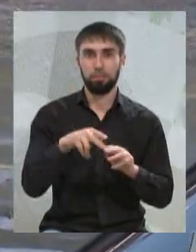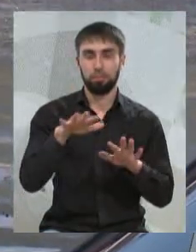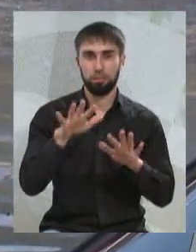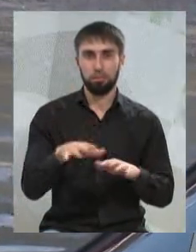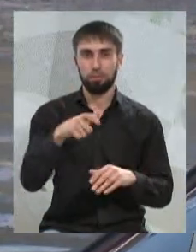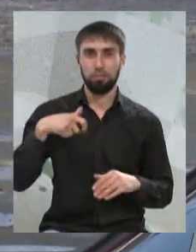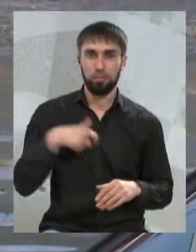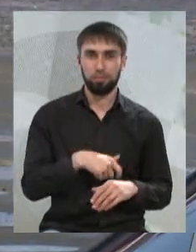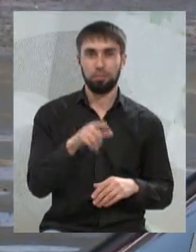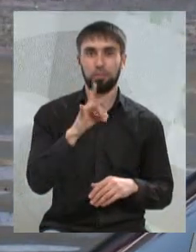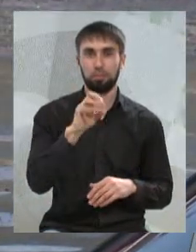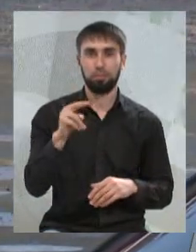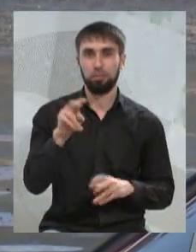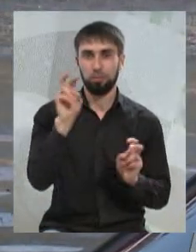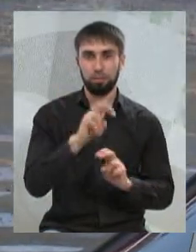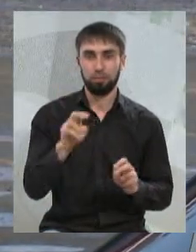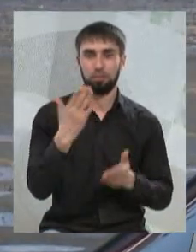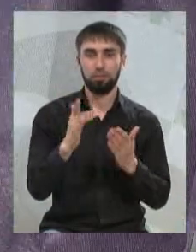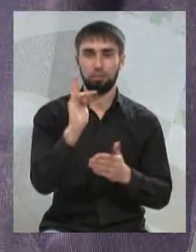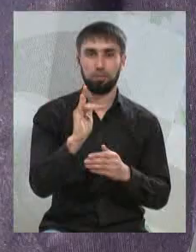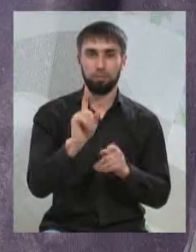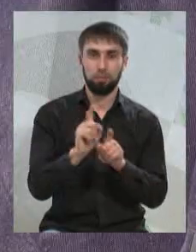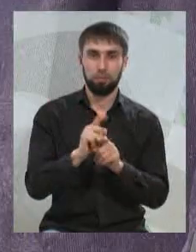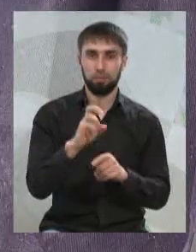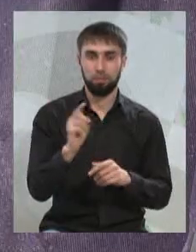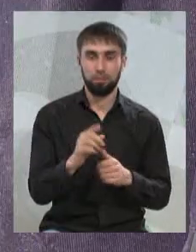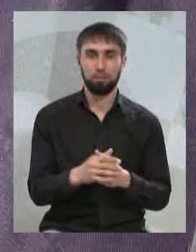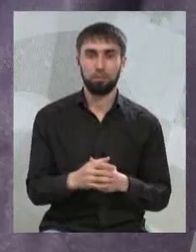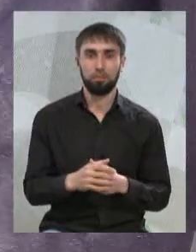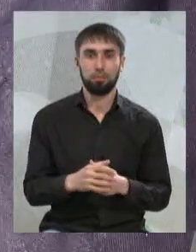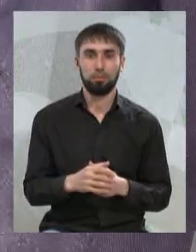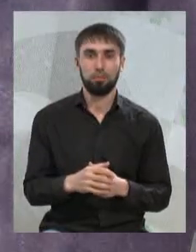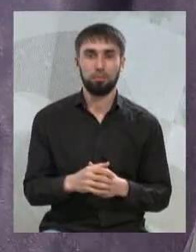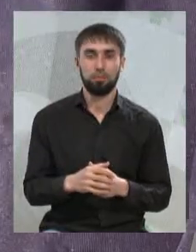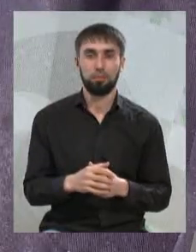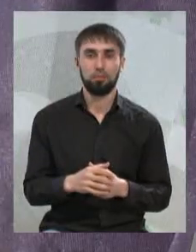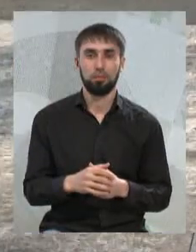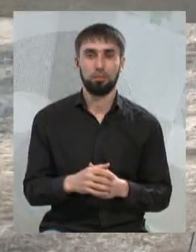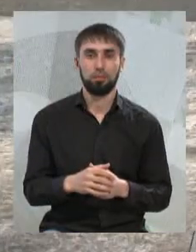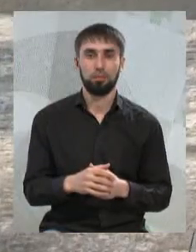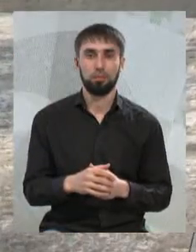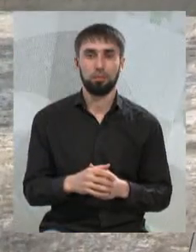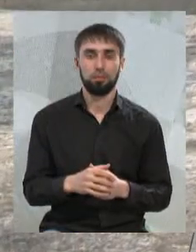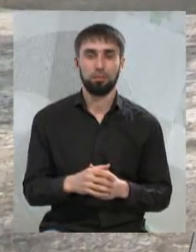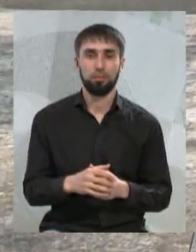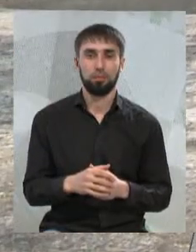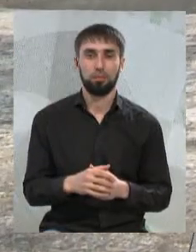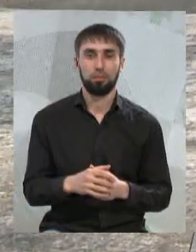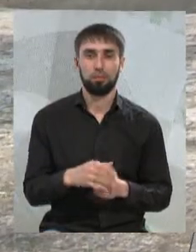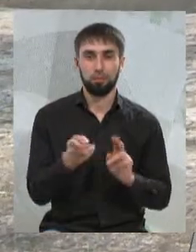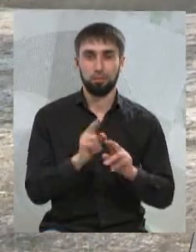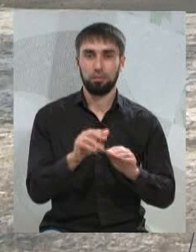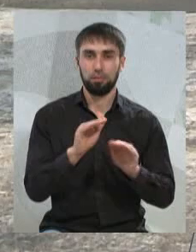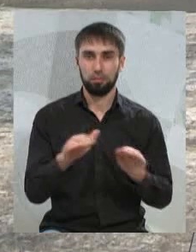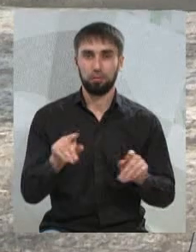ремень безопасности, так отсутствие автокресел. Последнее, кстати, призвано обеспечить безопасность самой незащищенной категории граждан – детей. Зачастую